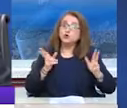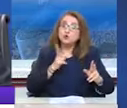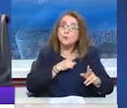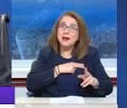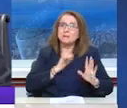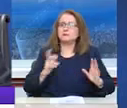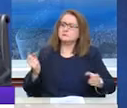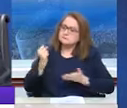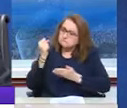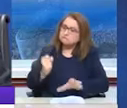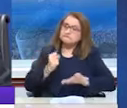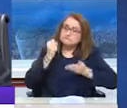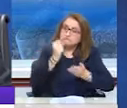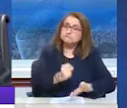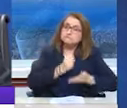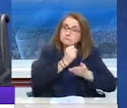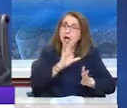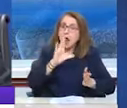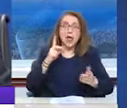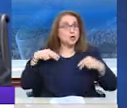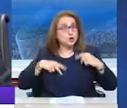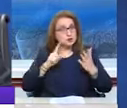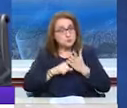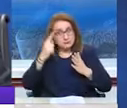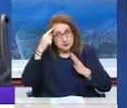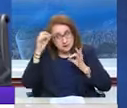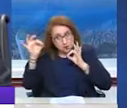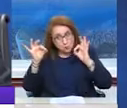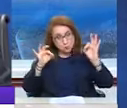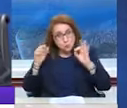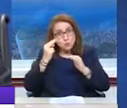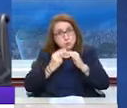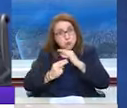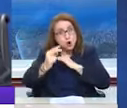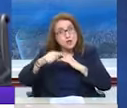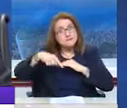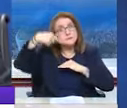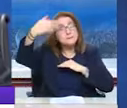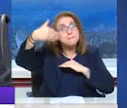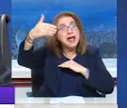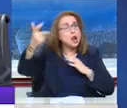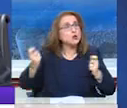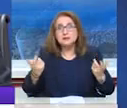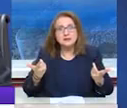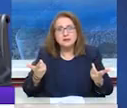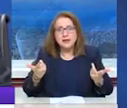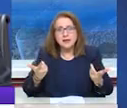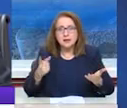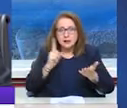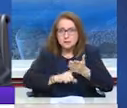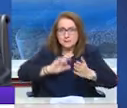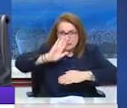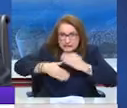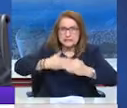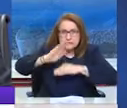και σκεπτόμενοι ότι θα έρθει η επόμενη μέρα στην οποία θα πρέπει να είμαστε όρθιοι δυνατοί και έτοιμοι να τρέξουμε ξανά γρήγορα